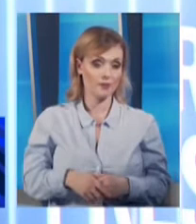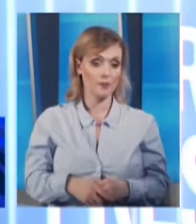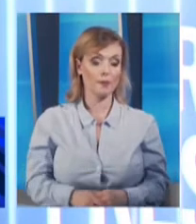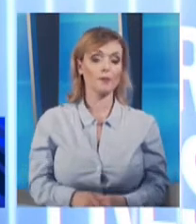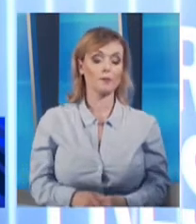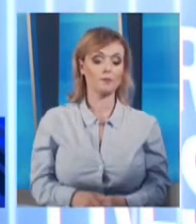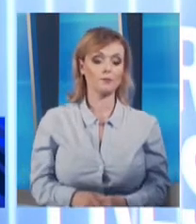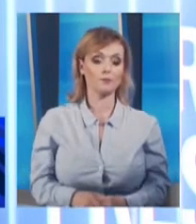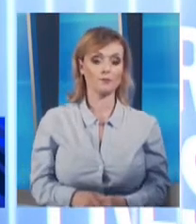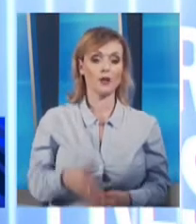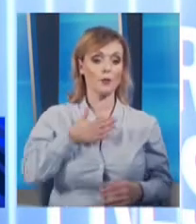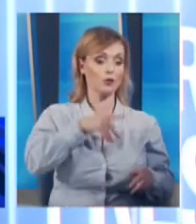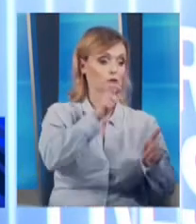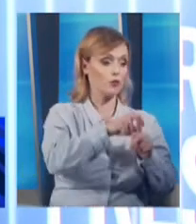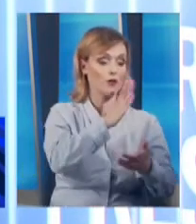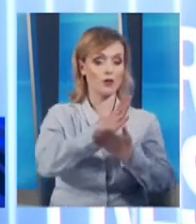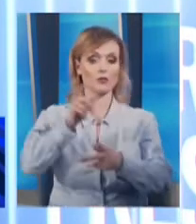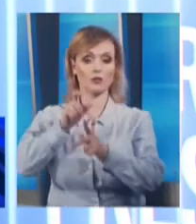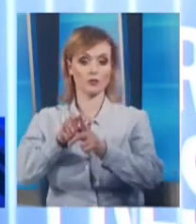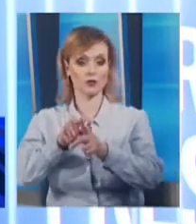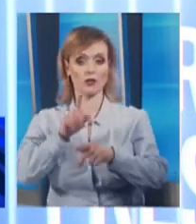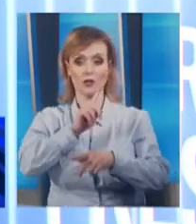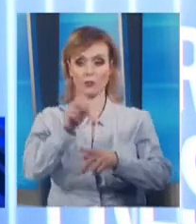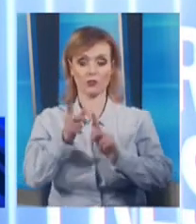consecvent, cuvântul meu este cuvânt și nu îl schimb